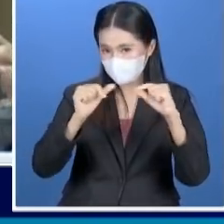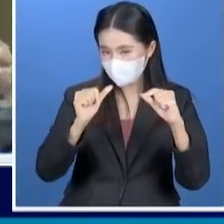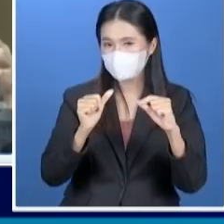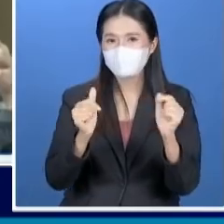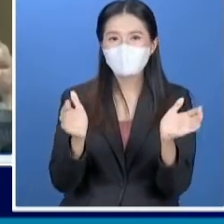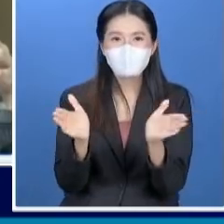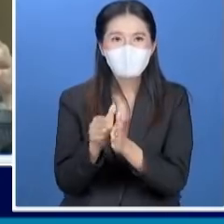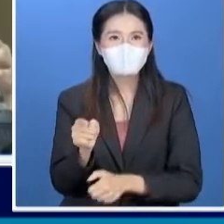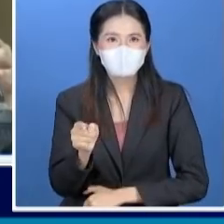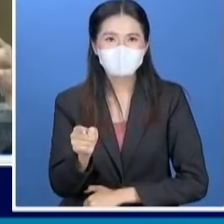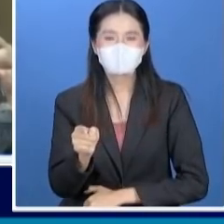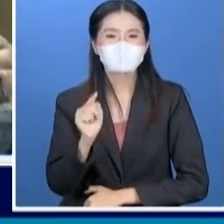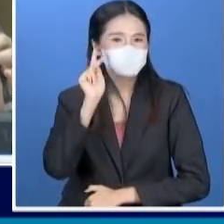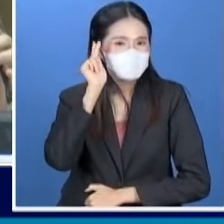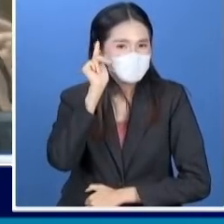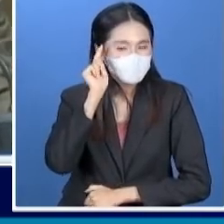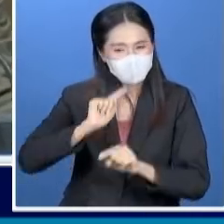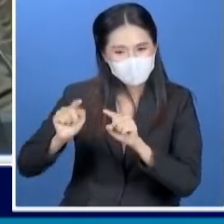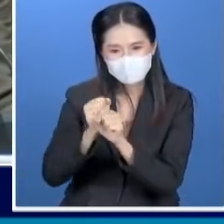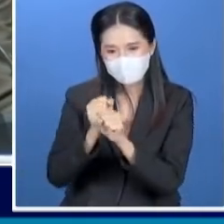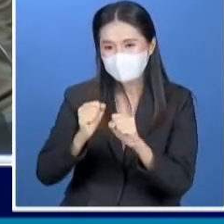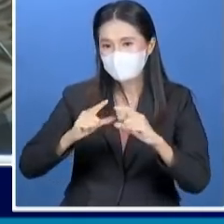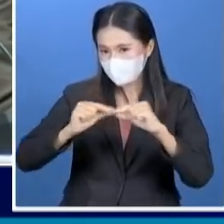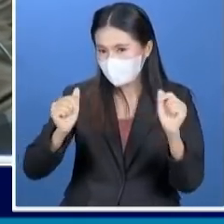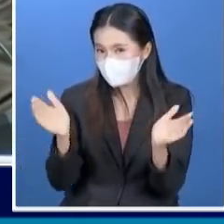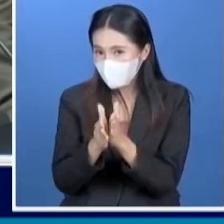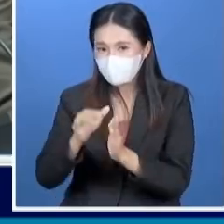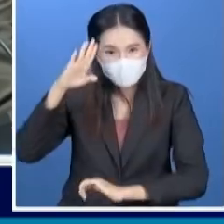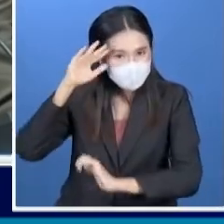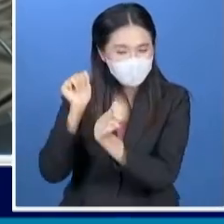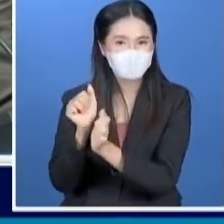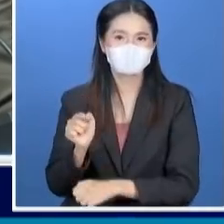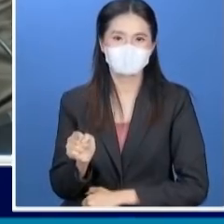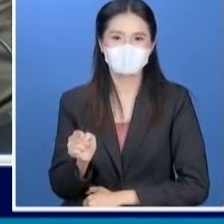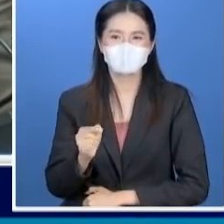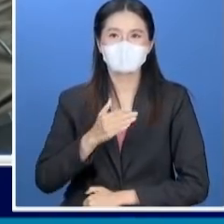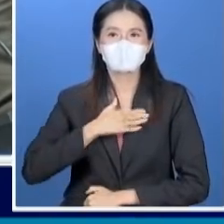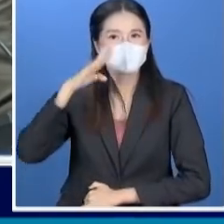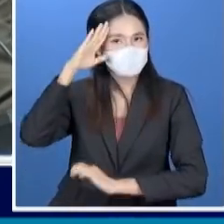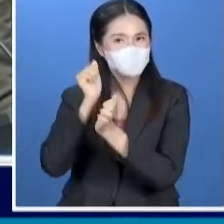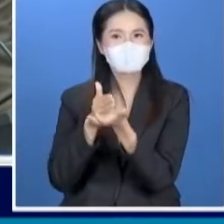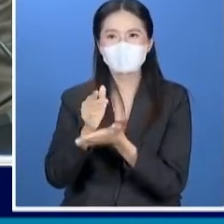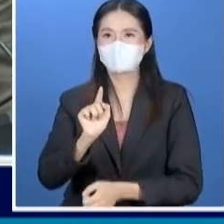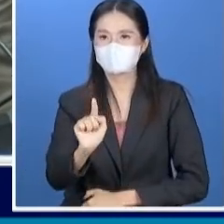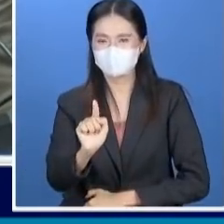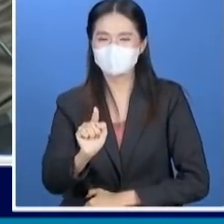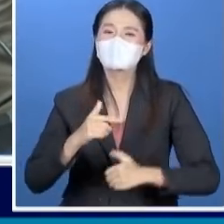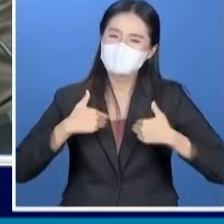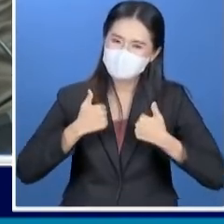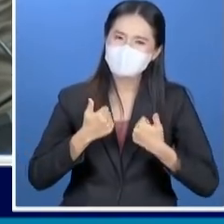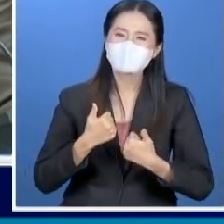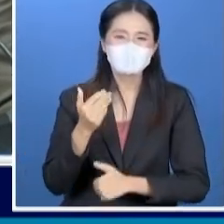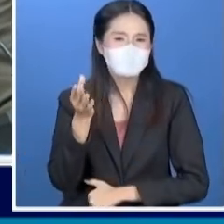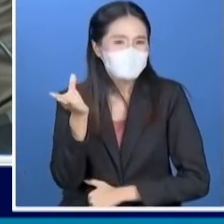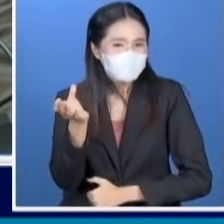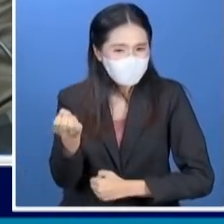นะครับผู้สื่อมวลชนทั้งหลายนะครับจะต้องทำคดีไปร่วมกันกับตำรวจนะครับ ทางตำรวจภูธรภาคหนึ่งเนี่ยยินดีรับฟังทุก